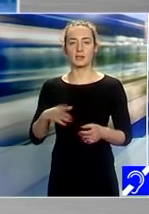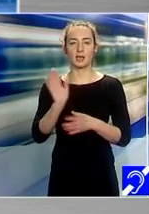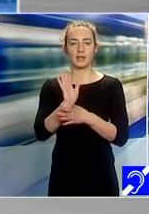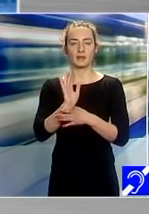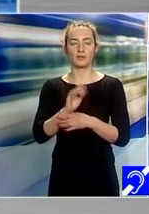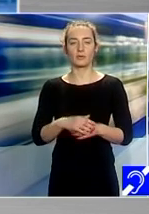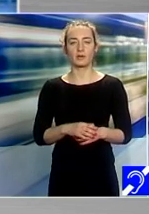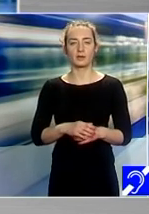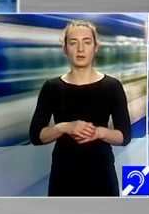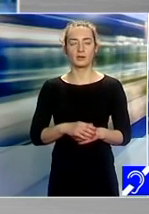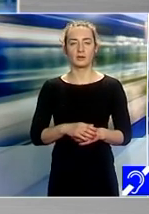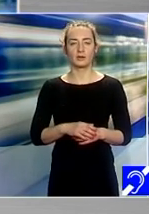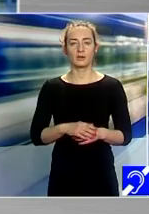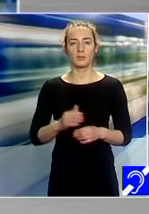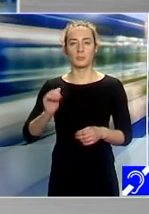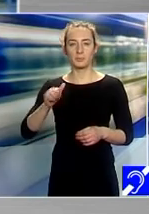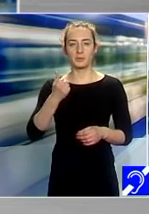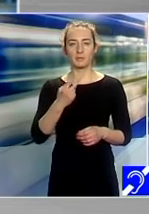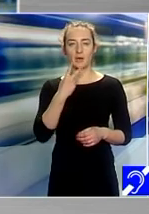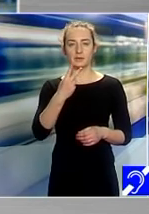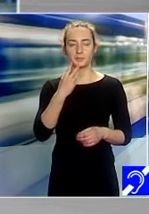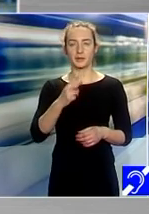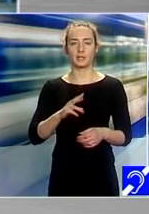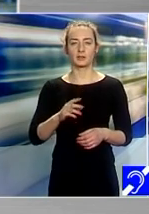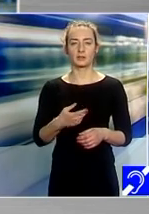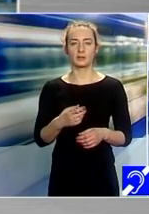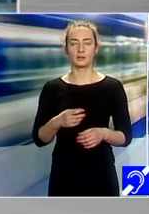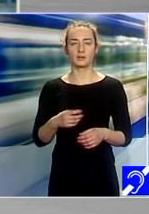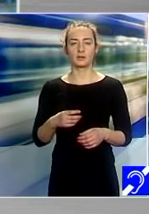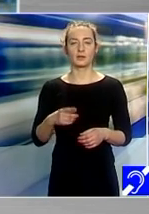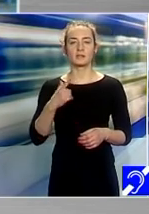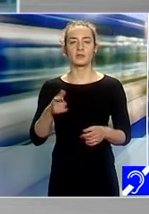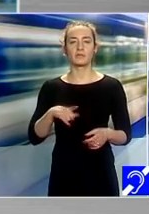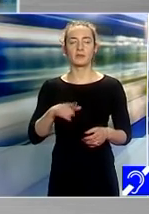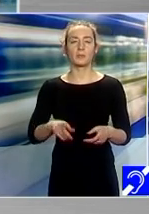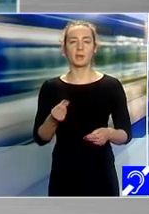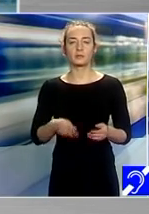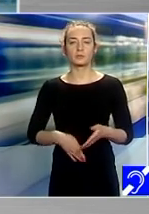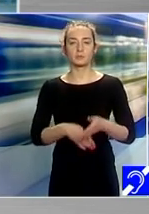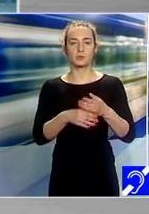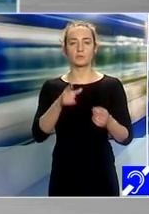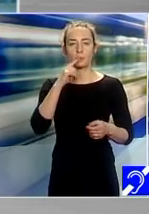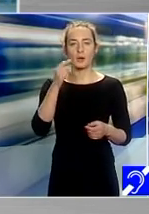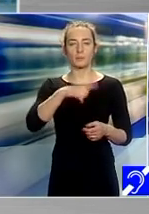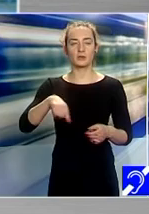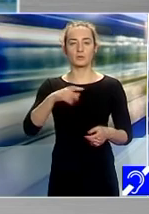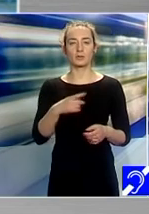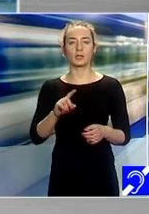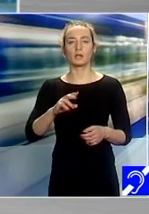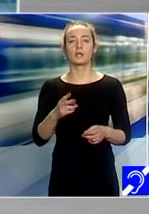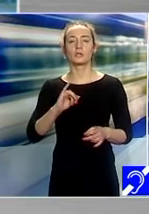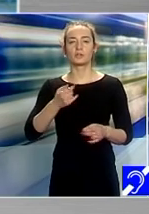departe. Asta ar fi un prim aspect în care mediatizarea să vină în sprijinul pacientelor să poată să ia această hotărâre,